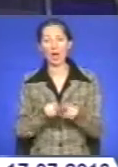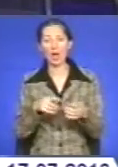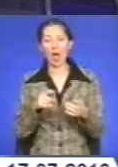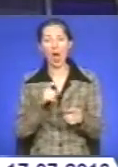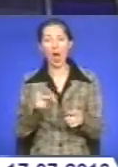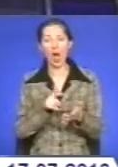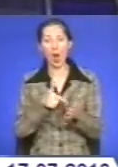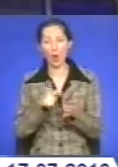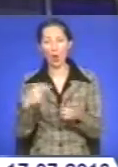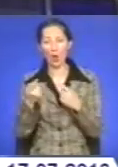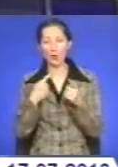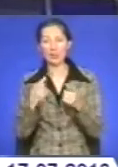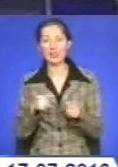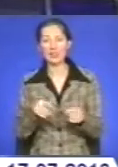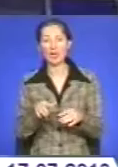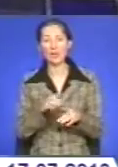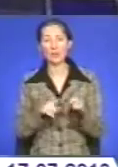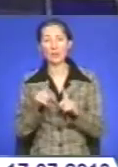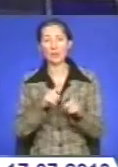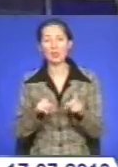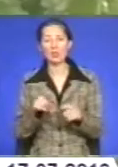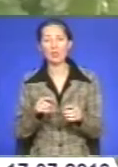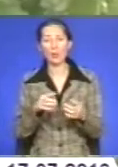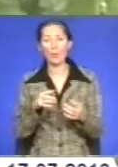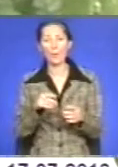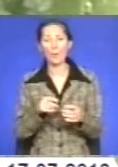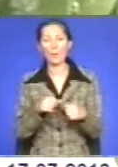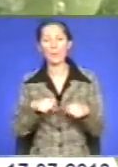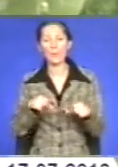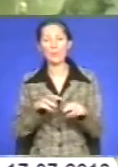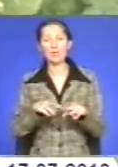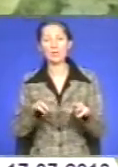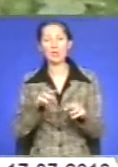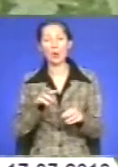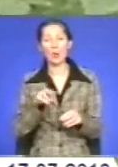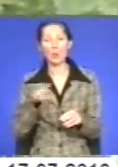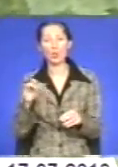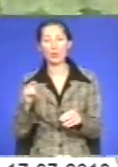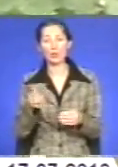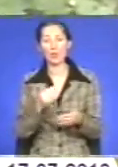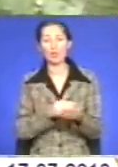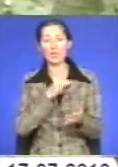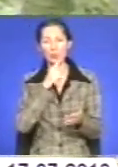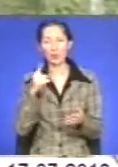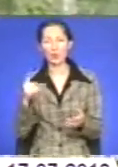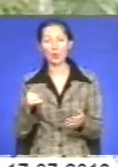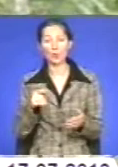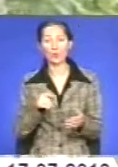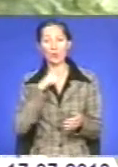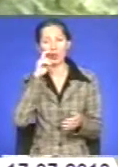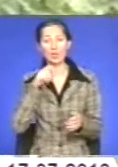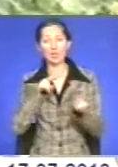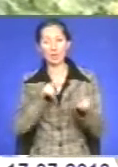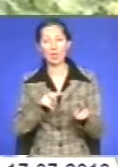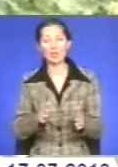та продовольства України за участі міністра. Останнім часом в Україні спостерігається зростання площ теплиць. Та при цьому